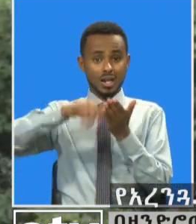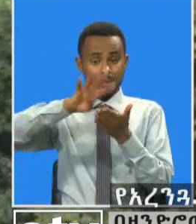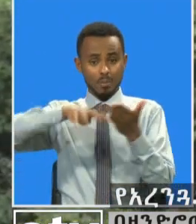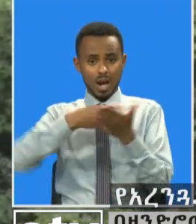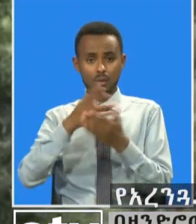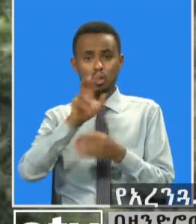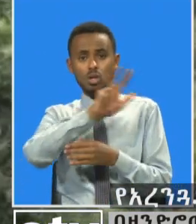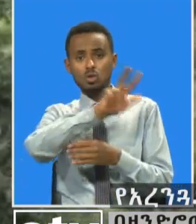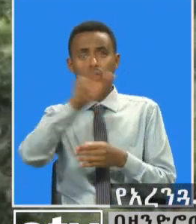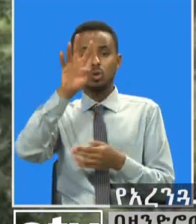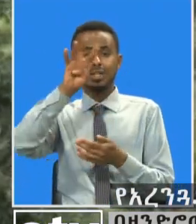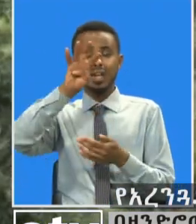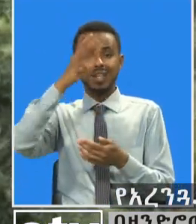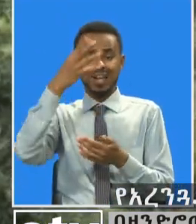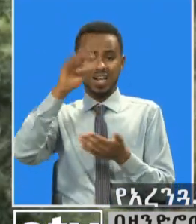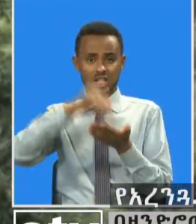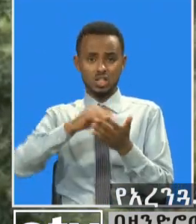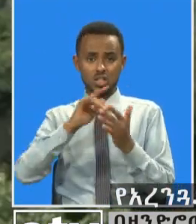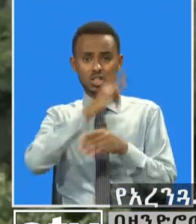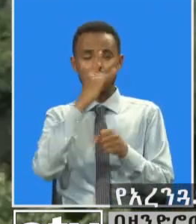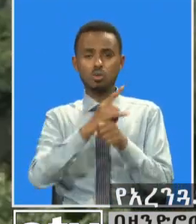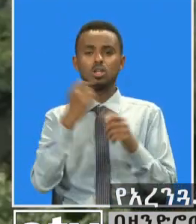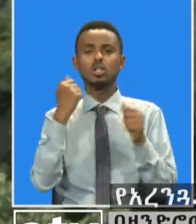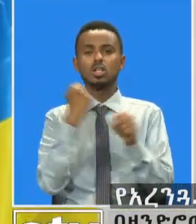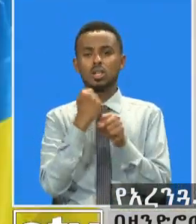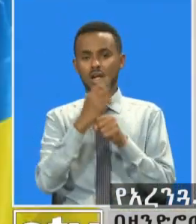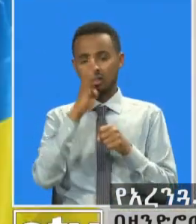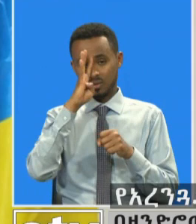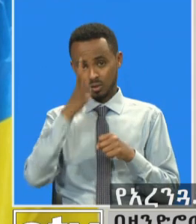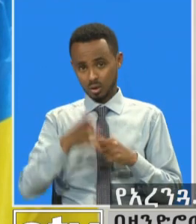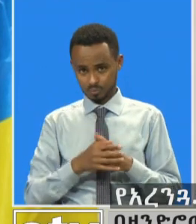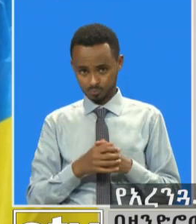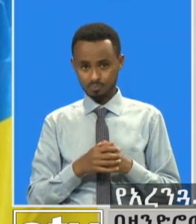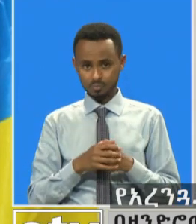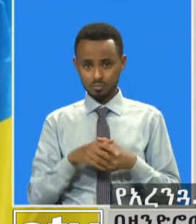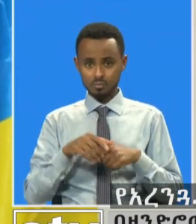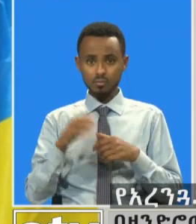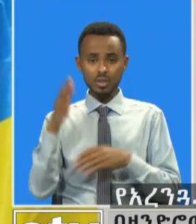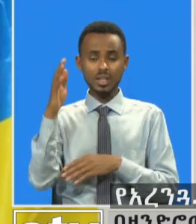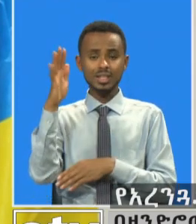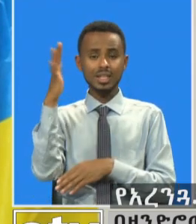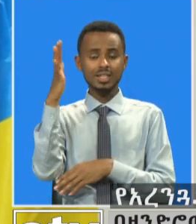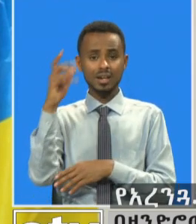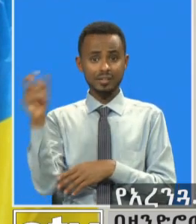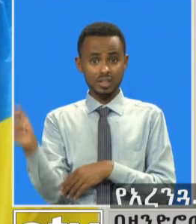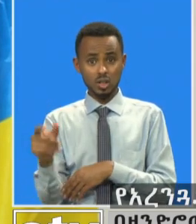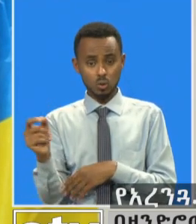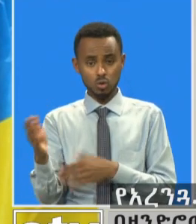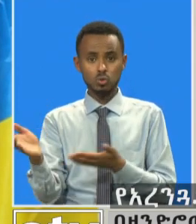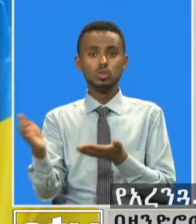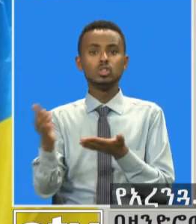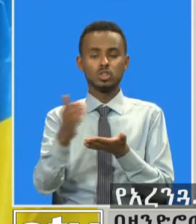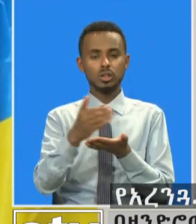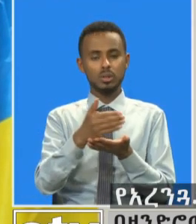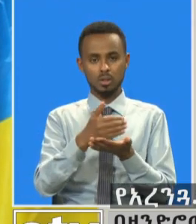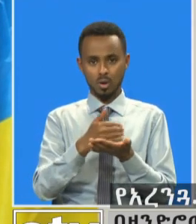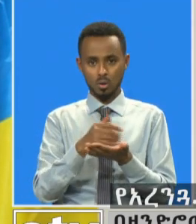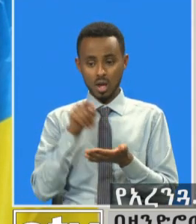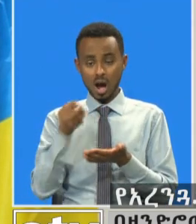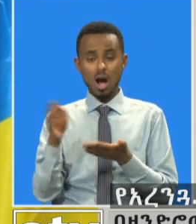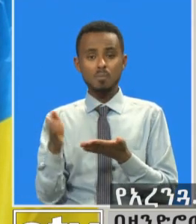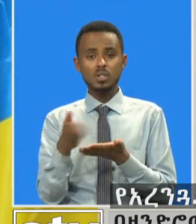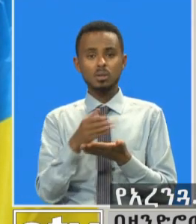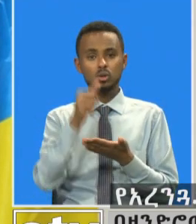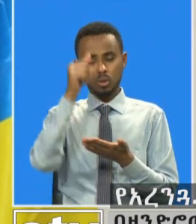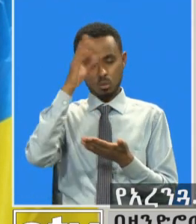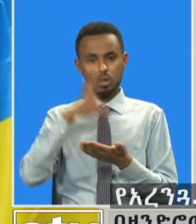ግብር ከ314,000 በላይ ለሚሆኑ ዜጎች የስራ እድል ተፈጥሯል። የዛፍ ዘሮች ዝርያዎች ይሰበሰባሉ። ያ